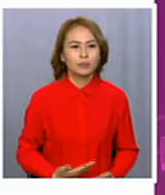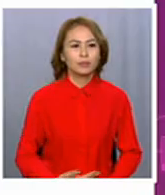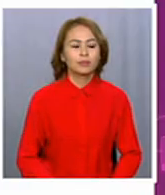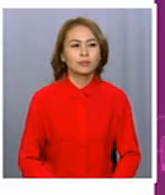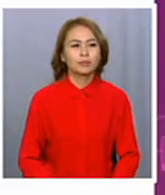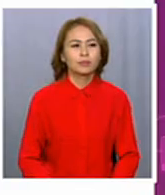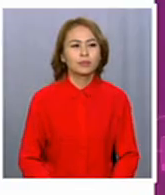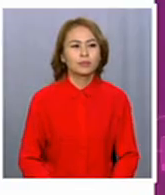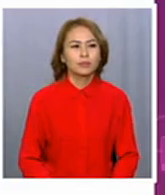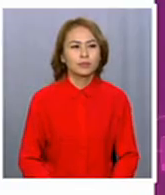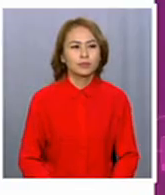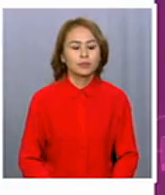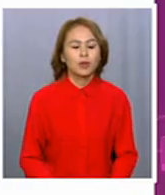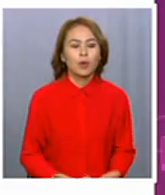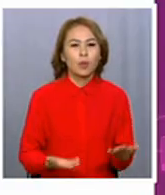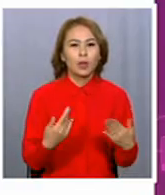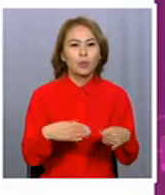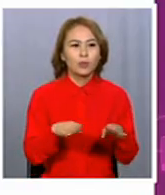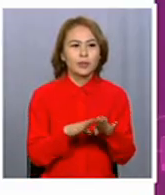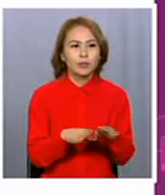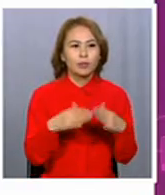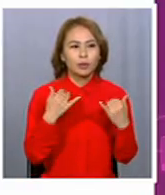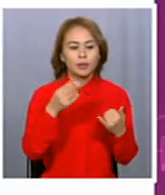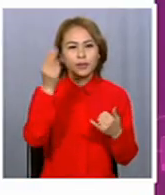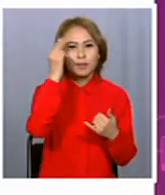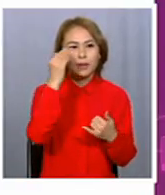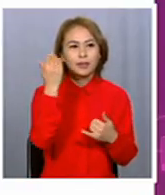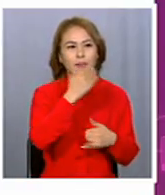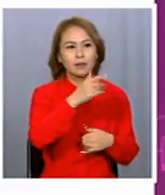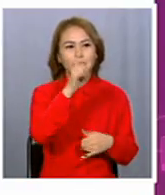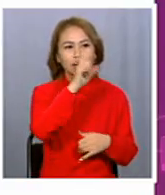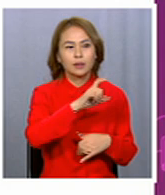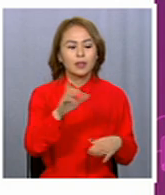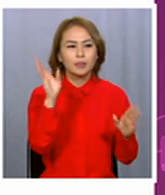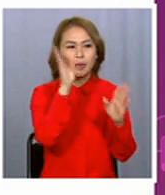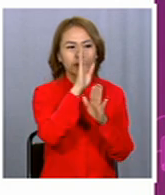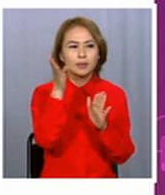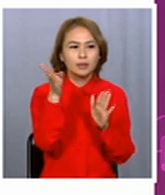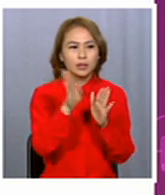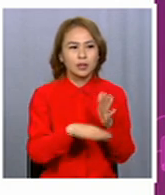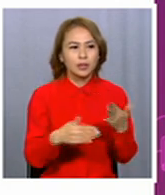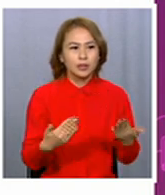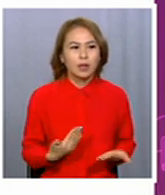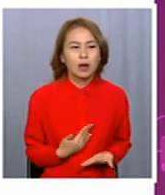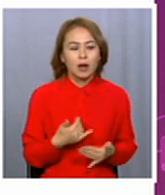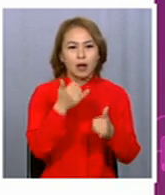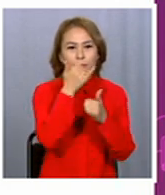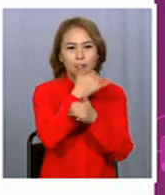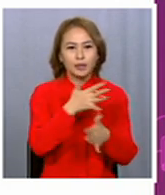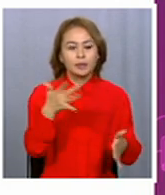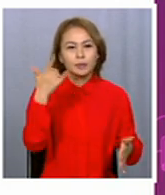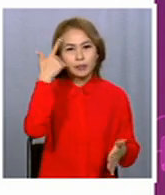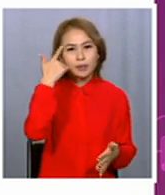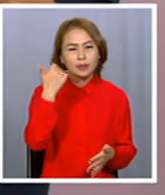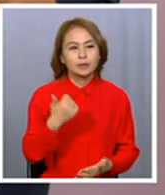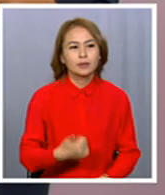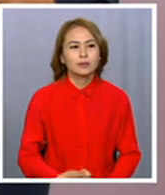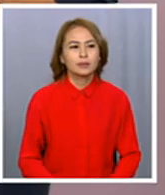аталады. Олай болса, бүгінгі сабақта сендер адамдардың табиғатсыз тіршілік ете алмайтынын